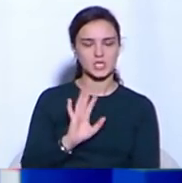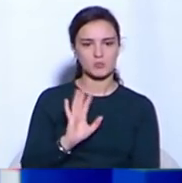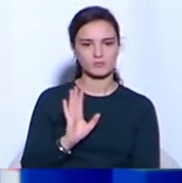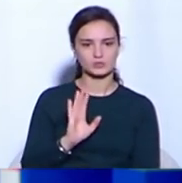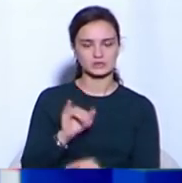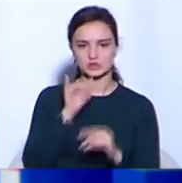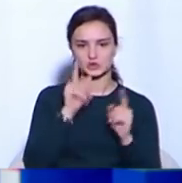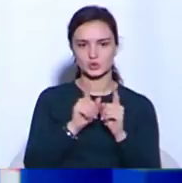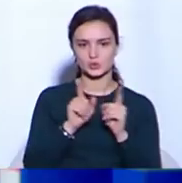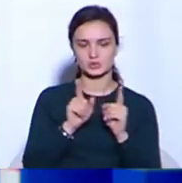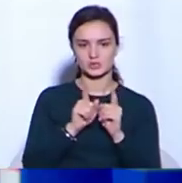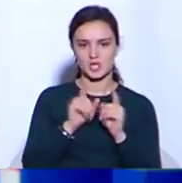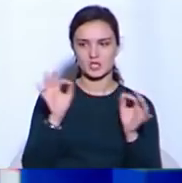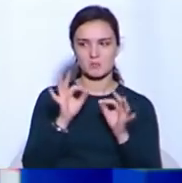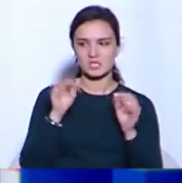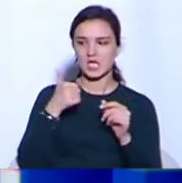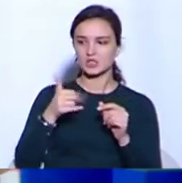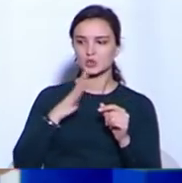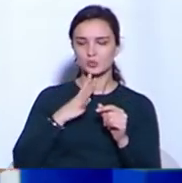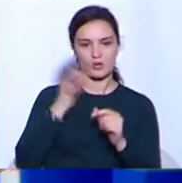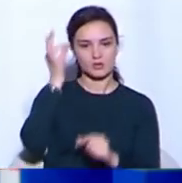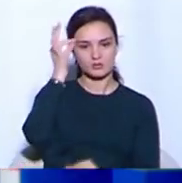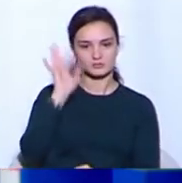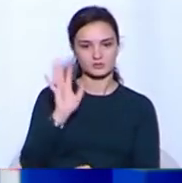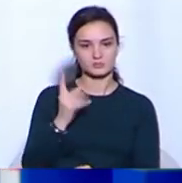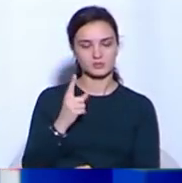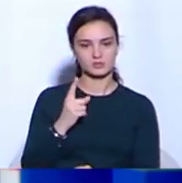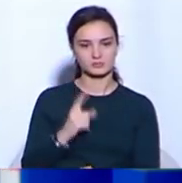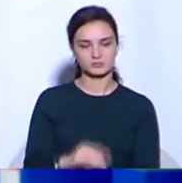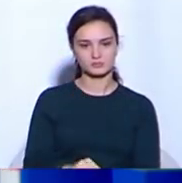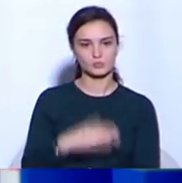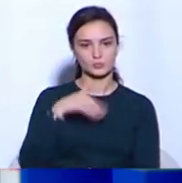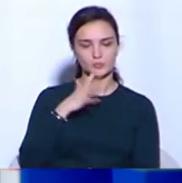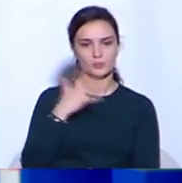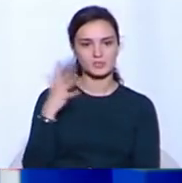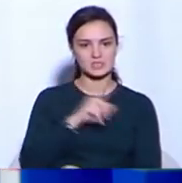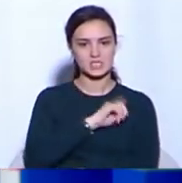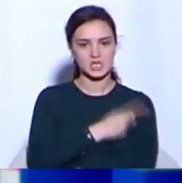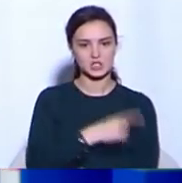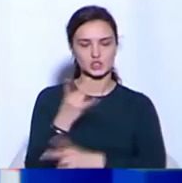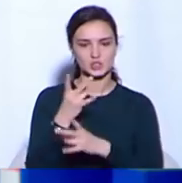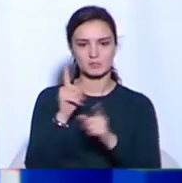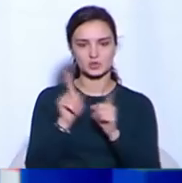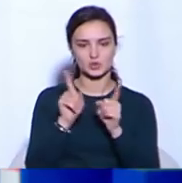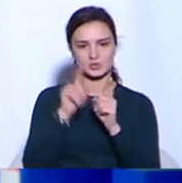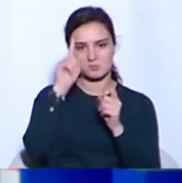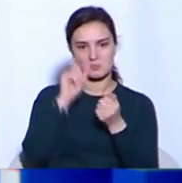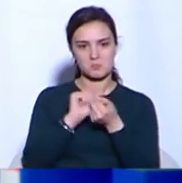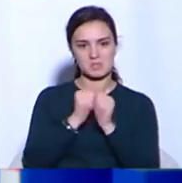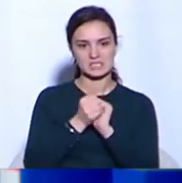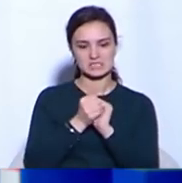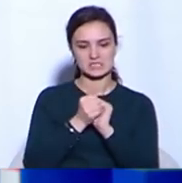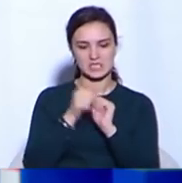და თითქოს არამოტივტივდება არაფერი დადებით ემოციებთან დაკავშირებული და უფრო მეტი ძალისხმევა ჭირდება თითქოს ეს მეხსიერების კიბრი